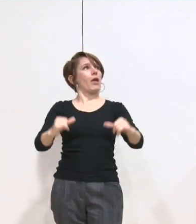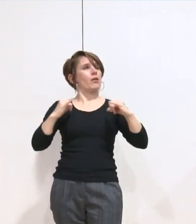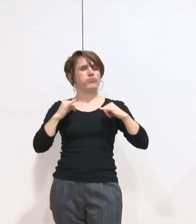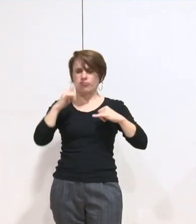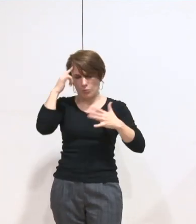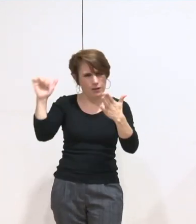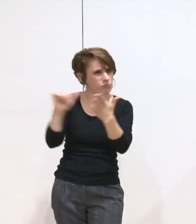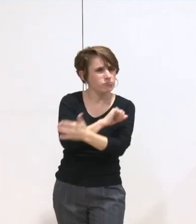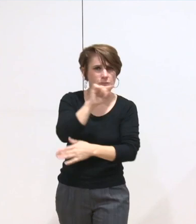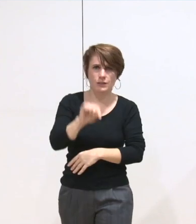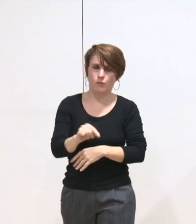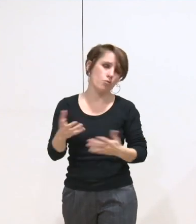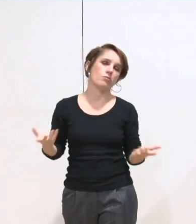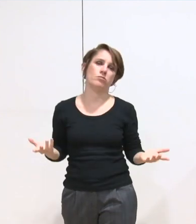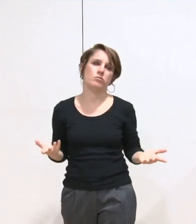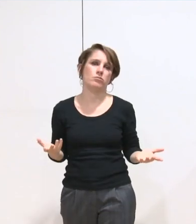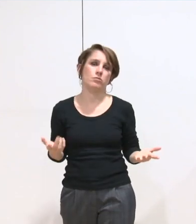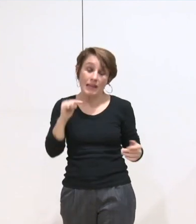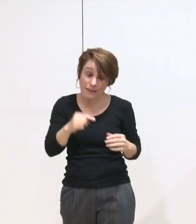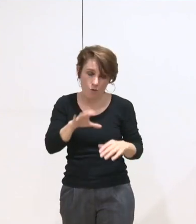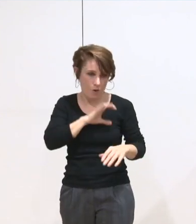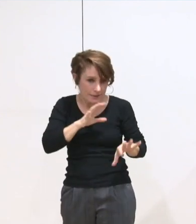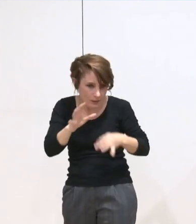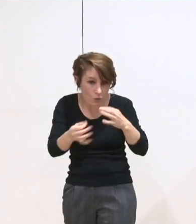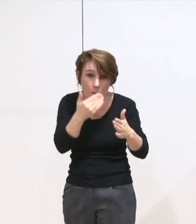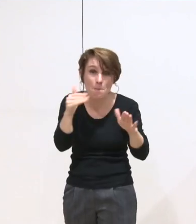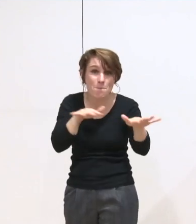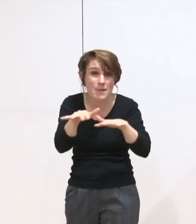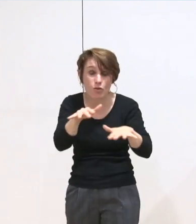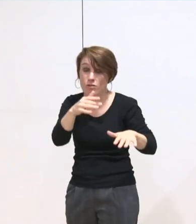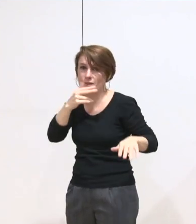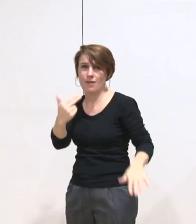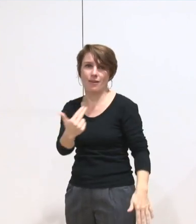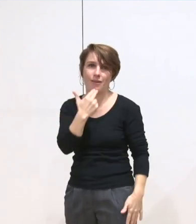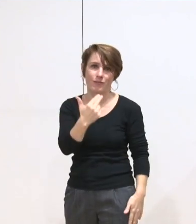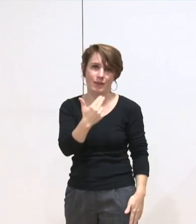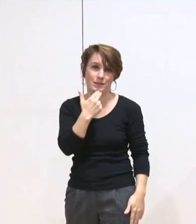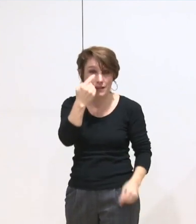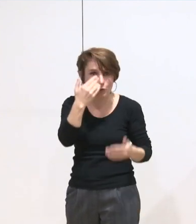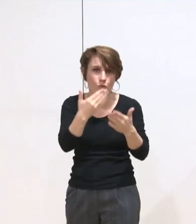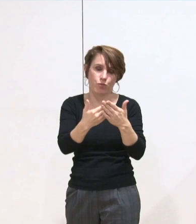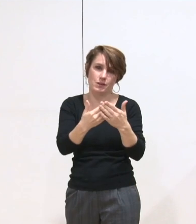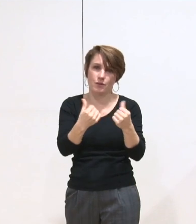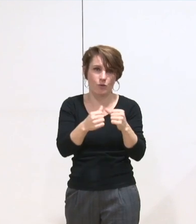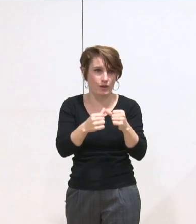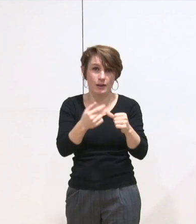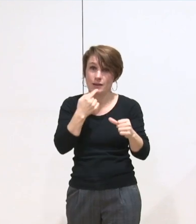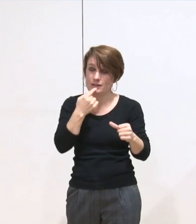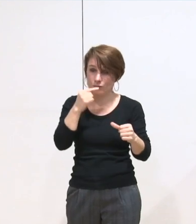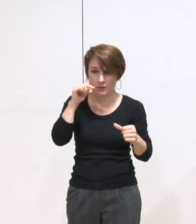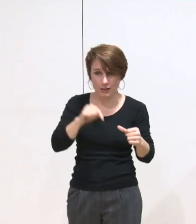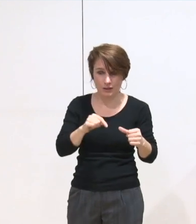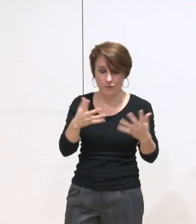tranquillité publique, oser effectivement l'efficacité, et c'est aussi élargir notre action à l'ensemble des